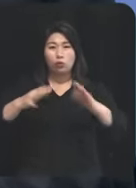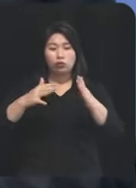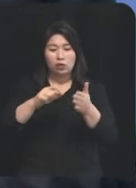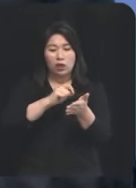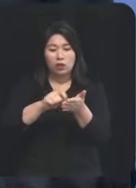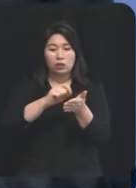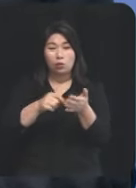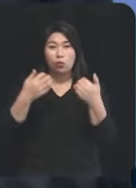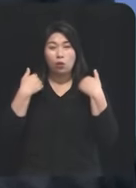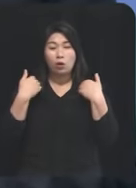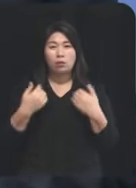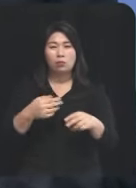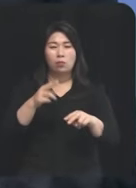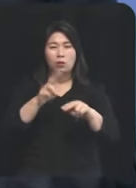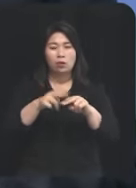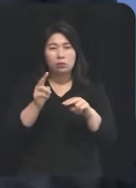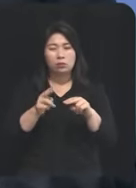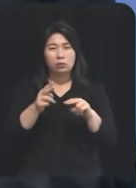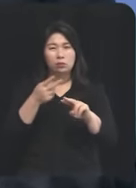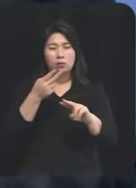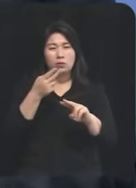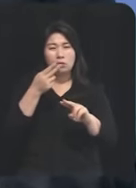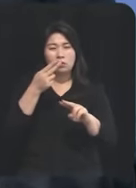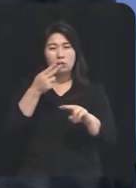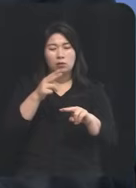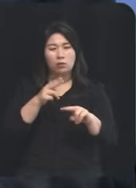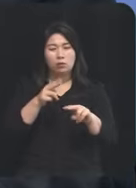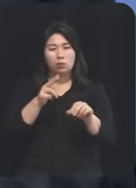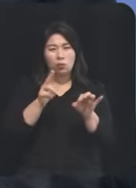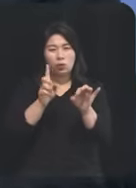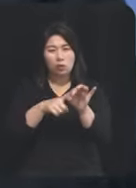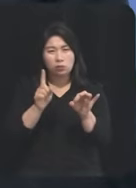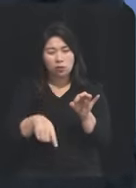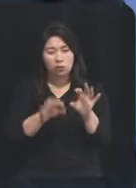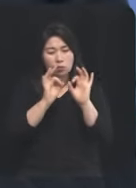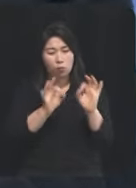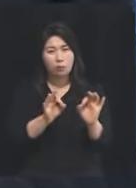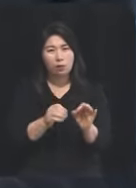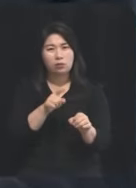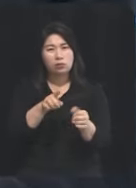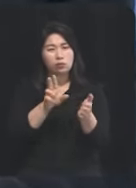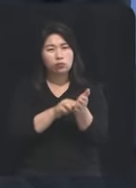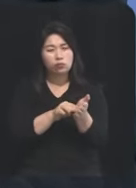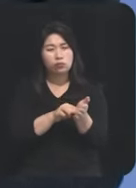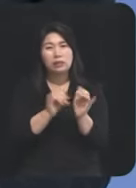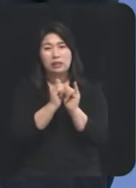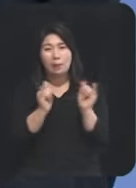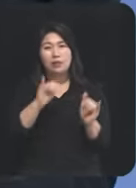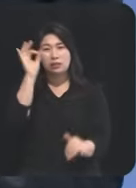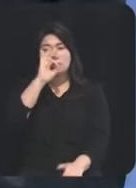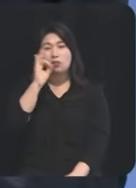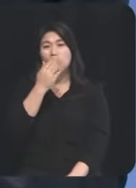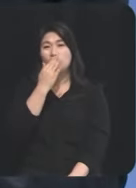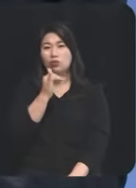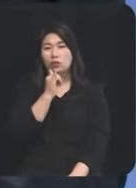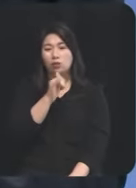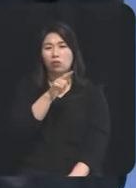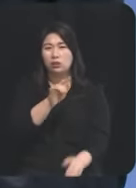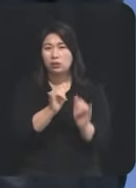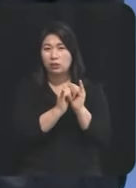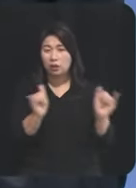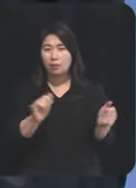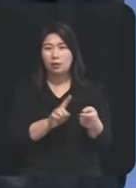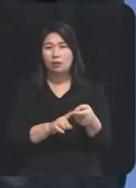국가기록원 형사사업 사건부를 보게 되면 지금 그런 분들을 찾을 수 있거든요. 네네. 그런 분들에 대해서